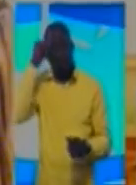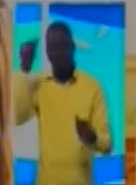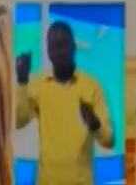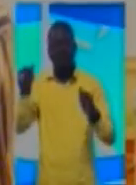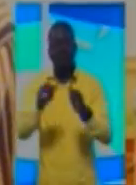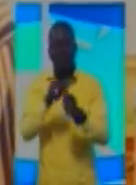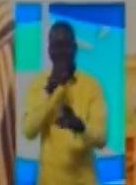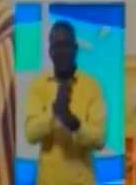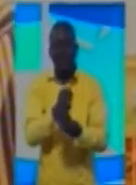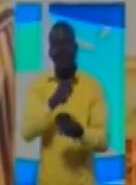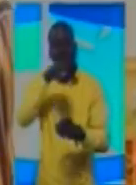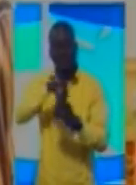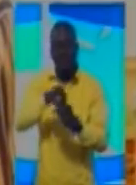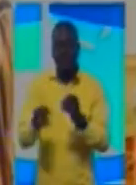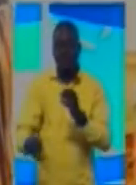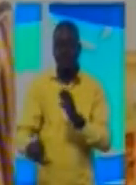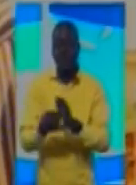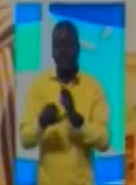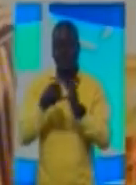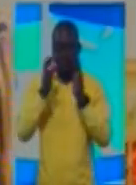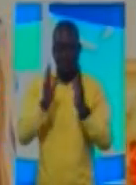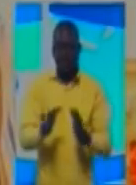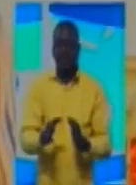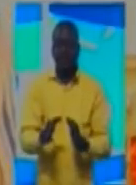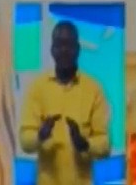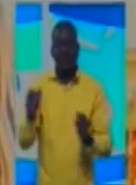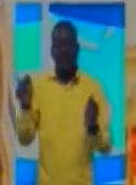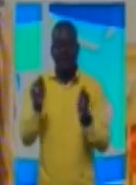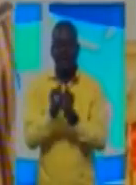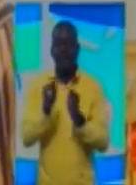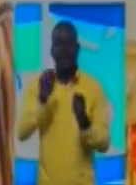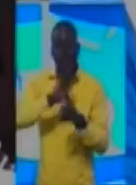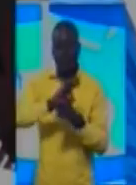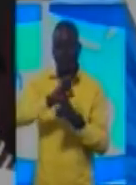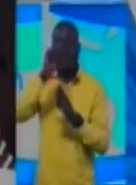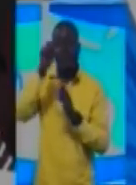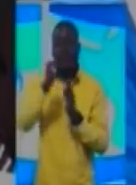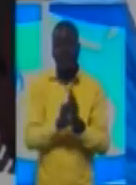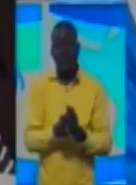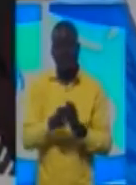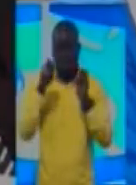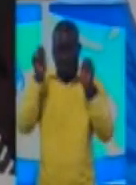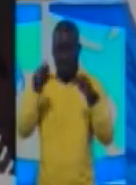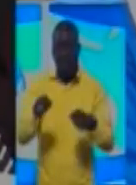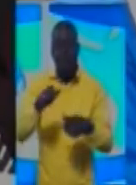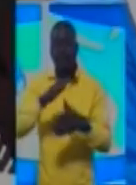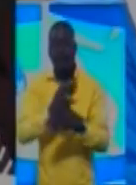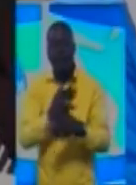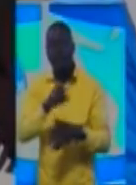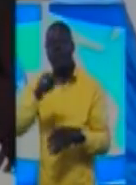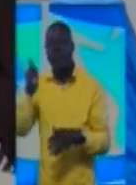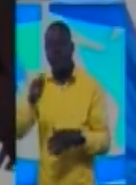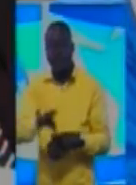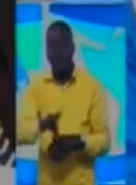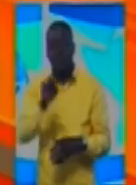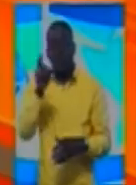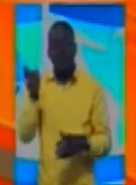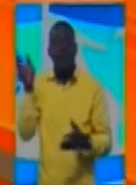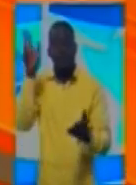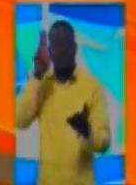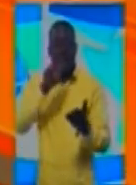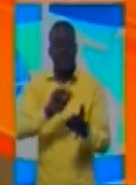de l'industrie. Ils sont, selon leurs formateurs, capables entre autres de réaliser des